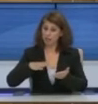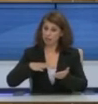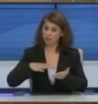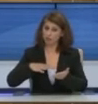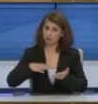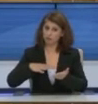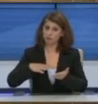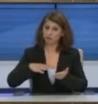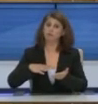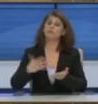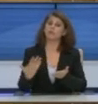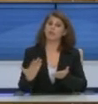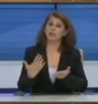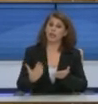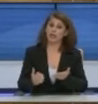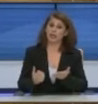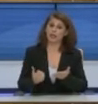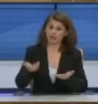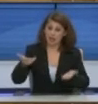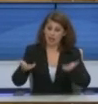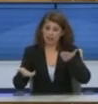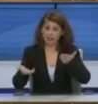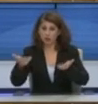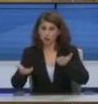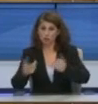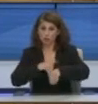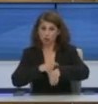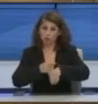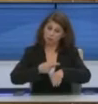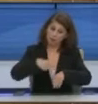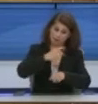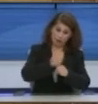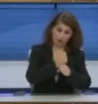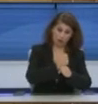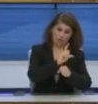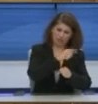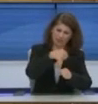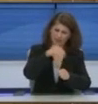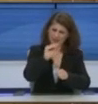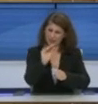άδειας, προφανώς, γιατί θα έχει εξισορροπήσει το χρόνο εργασίας με παραπάνω εργασία,